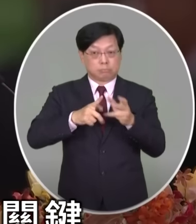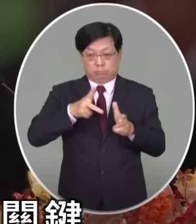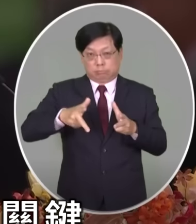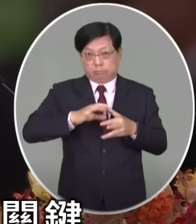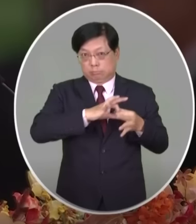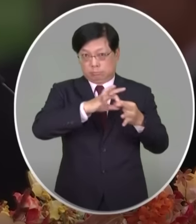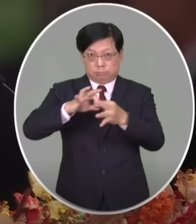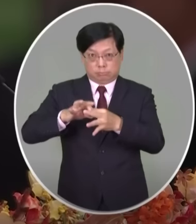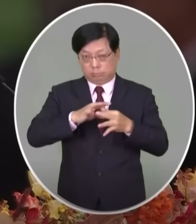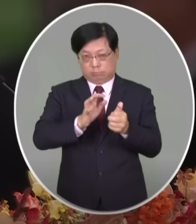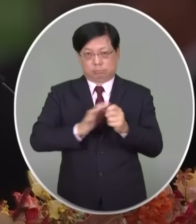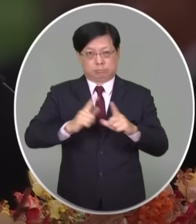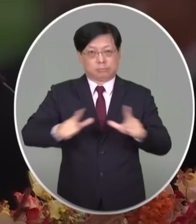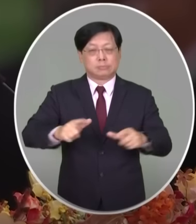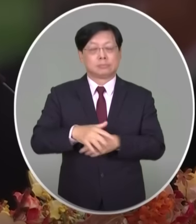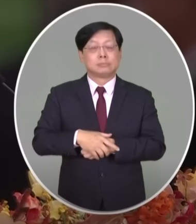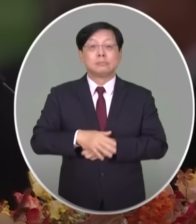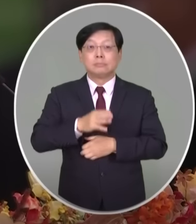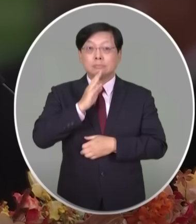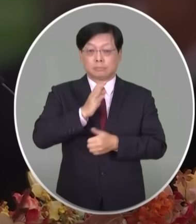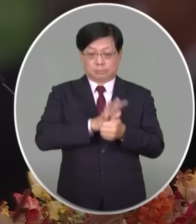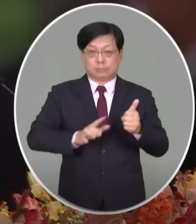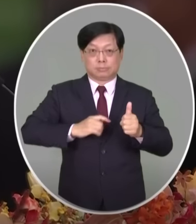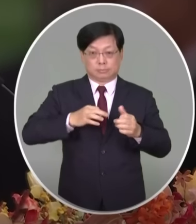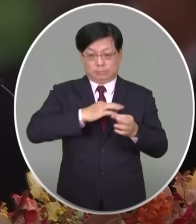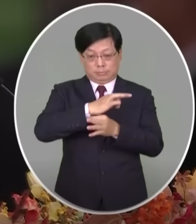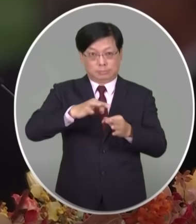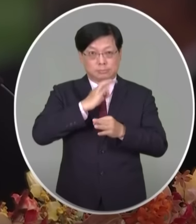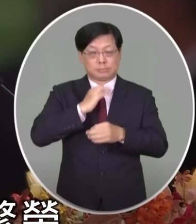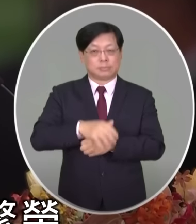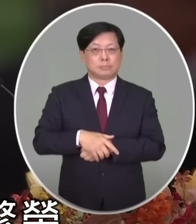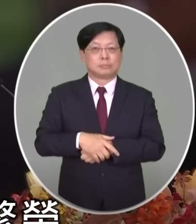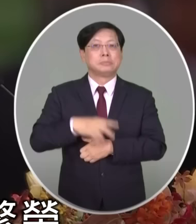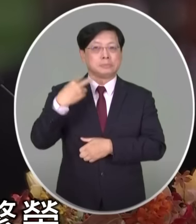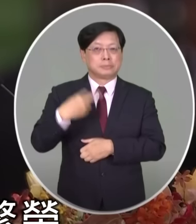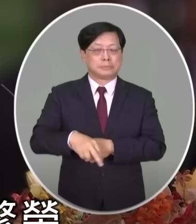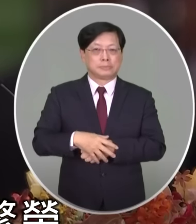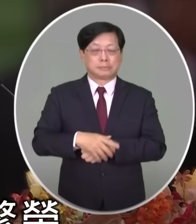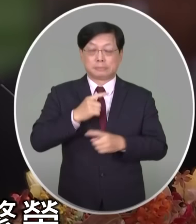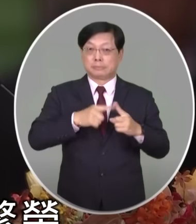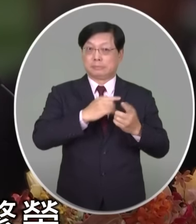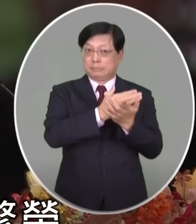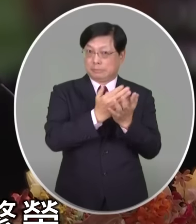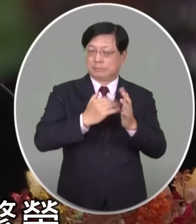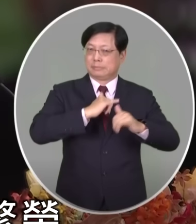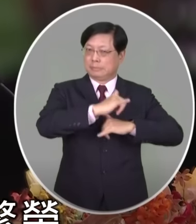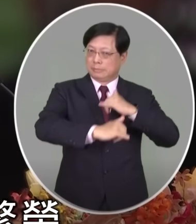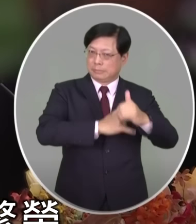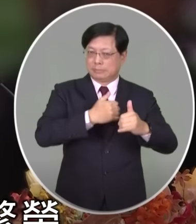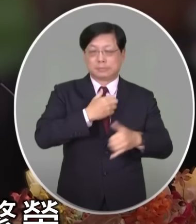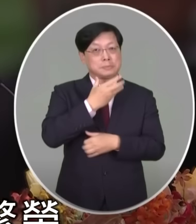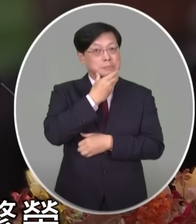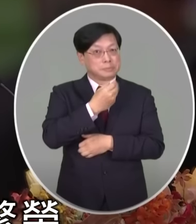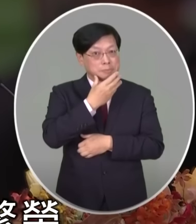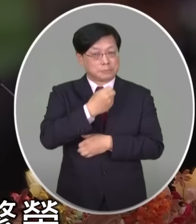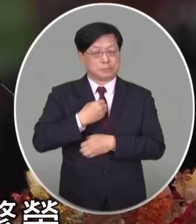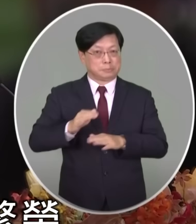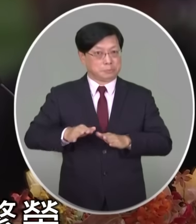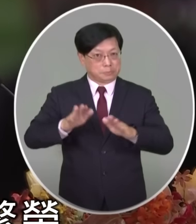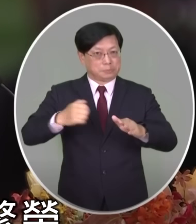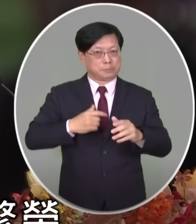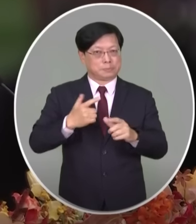关键，是影响世界经济发展以及人类生活的幸福与繁